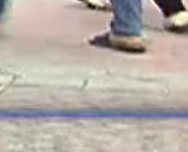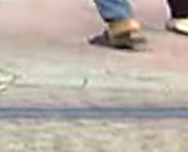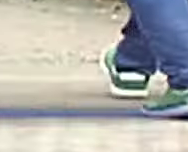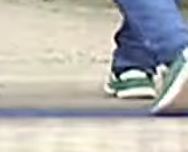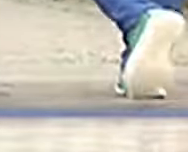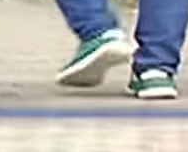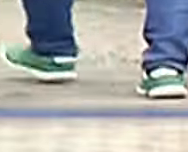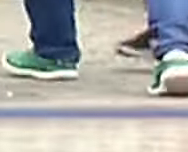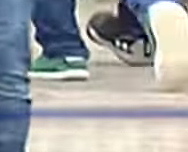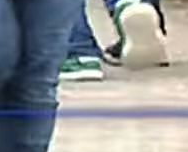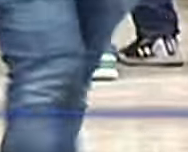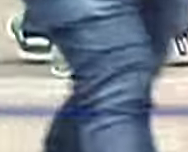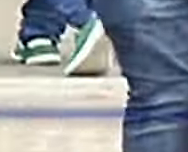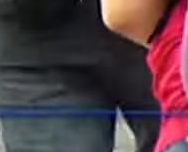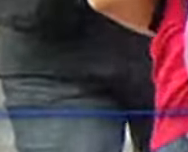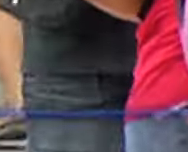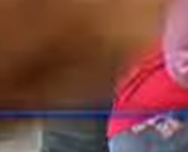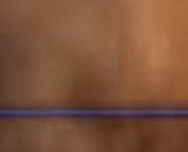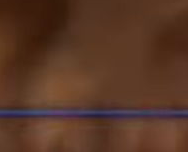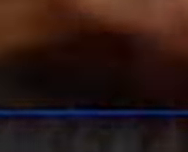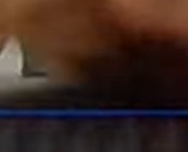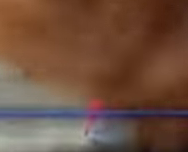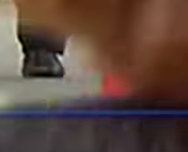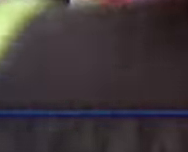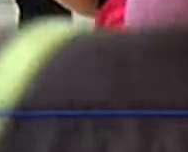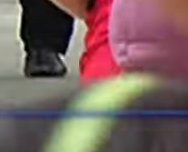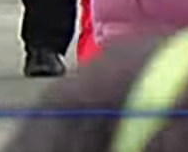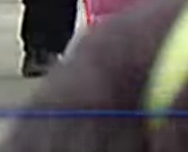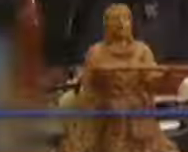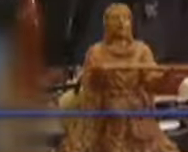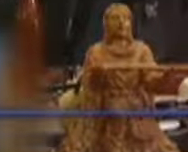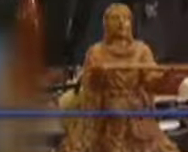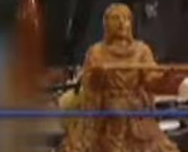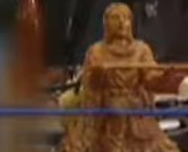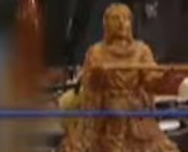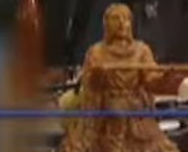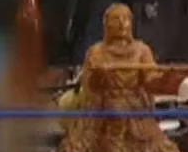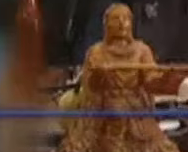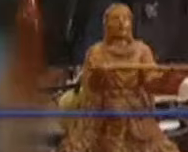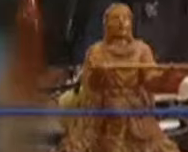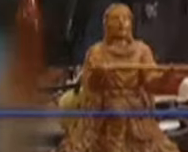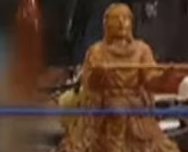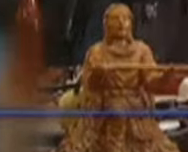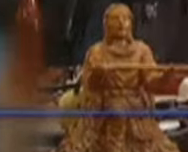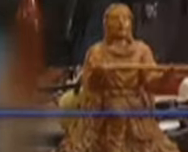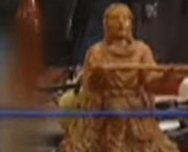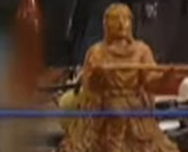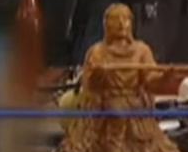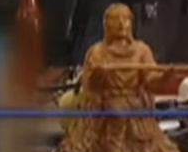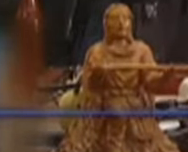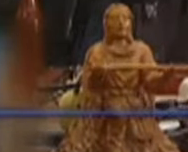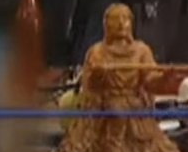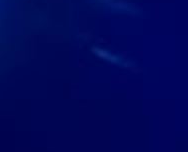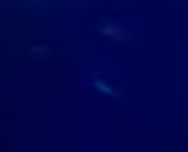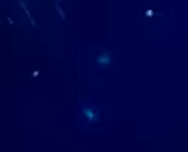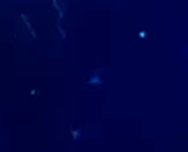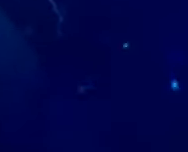Sumaraming bilang ng pertussis o whooping cough na itala sa bansa. Iloilo City nagdeklara na ng outbreak.